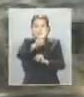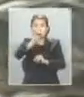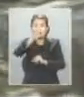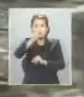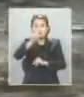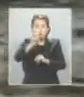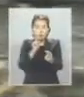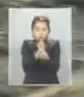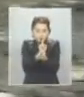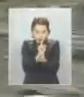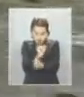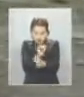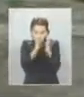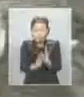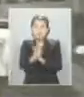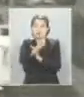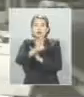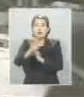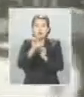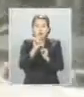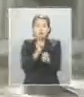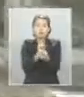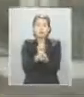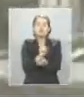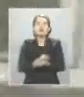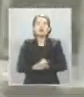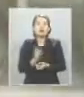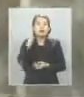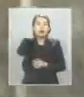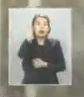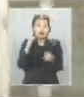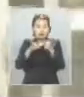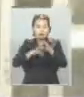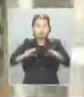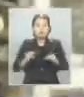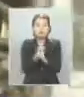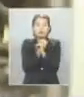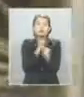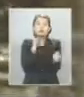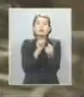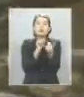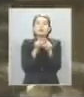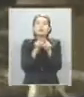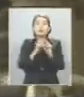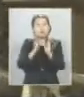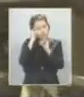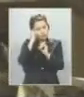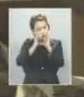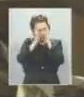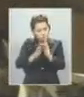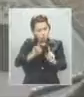ายอีกกว่า700คนแต่ว่าสื่อมวลชนก็ประเมินตรงกันนะคะว่าน่าจะมีผู้เสียชีวิตมากกว่า 1,000 คนเนื่อง